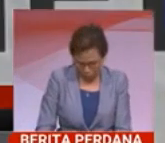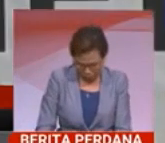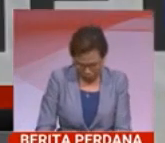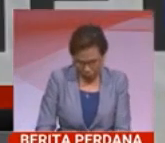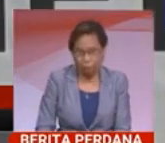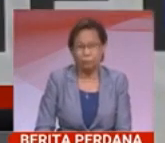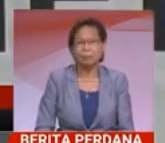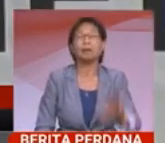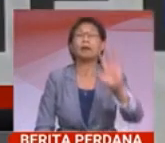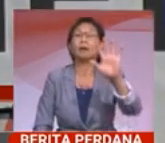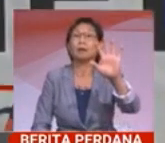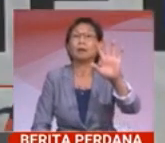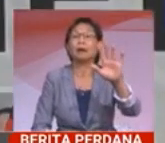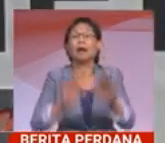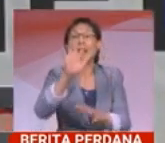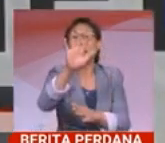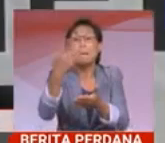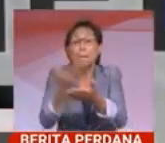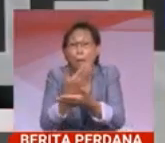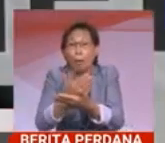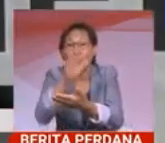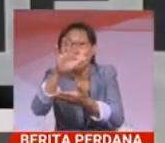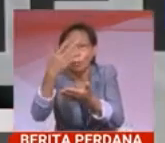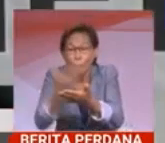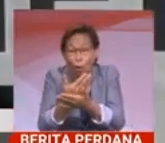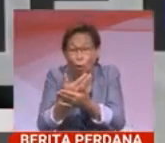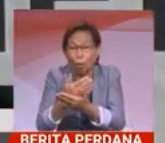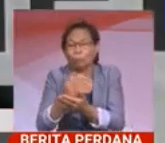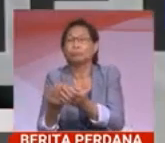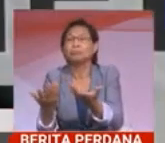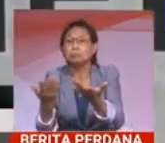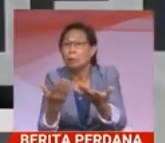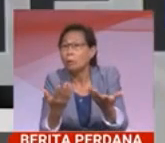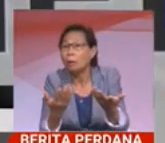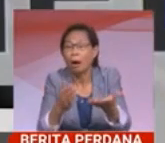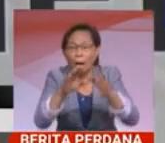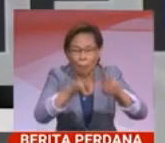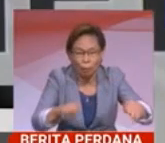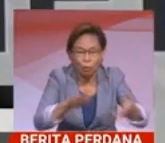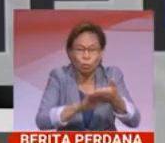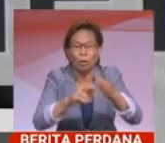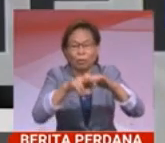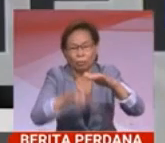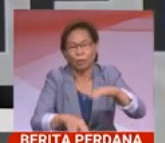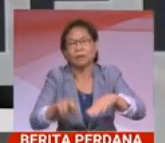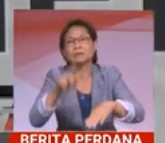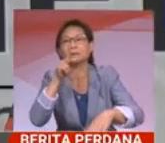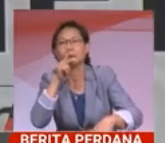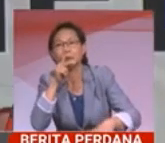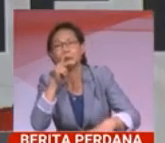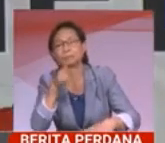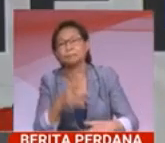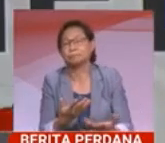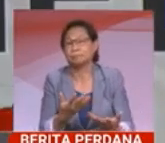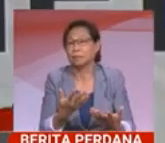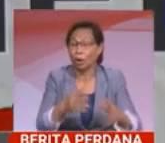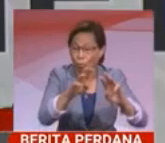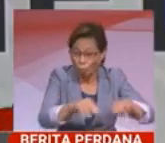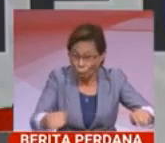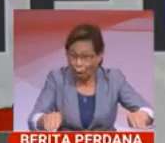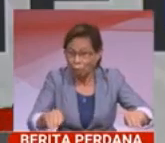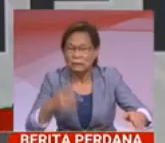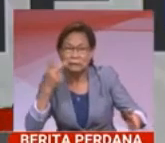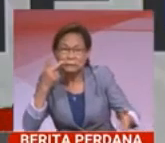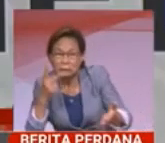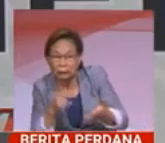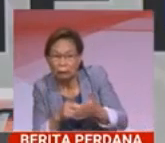climb on images baru di ini melibatkan pelajar pelajar sebuah sekolah rendah di negeri kedah michael telah dikenal